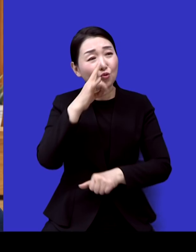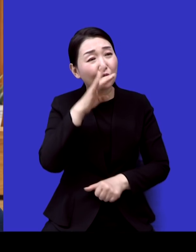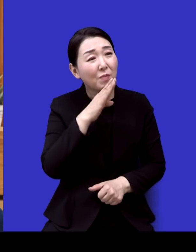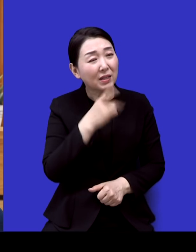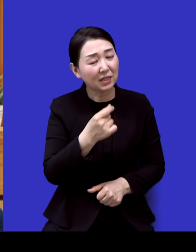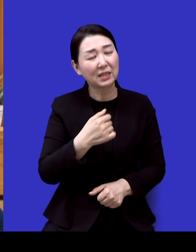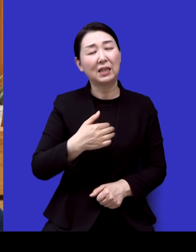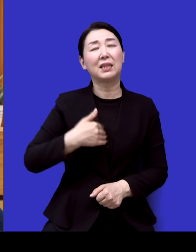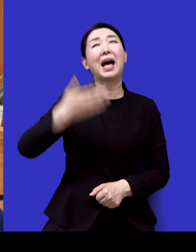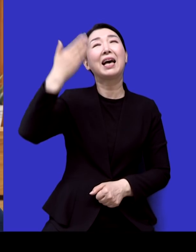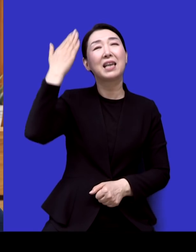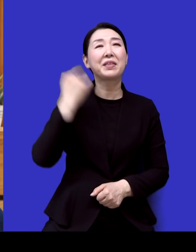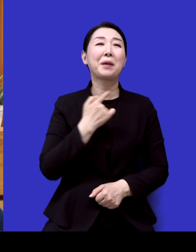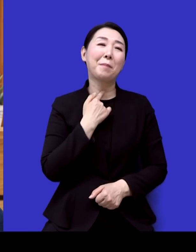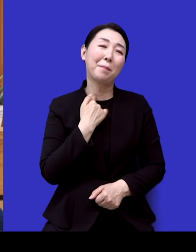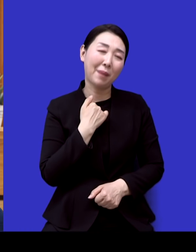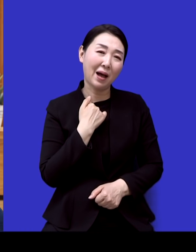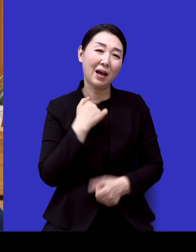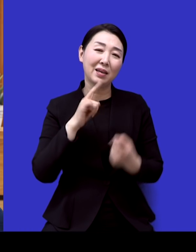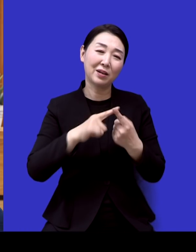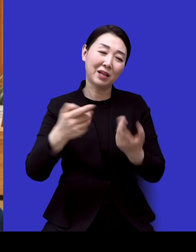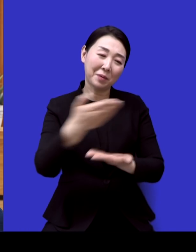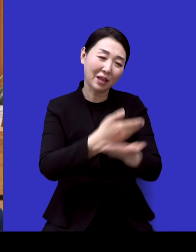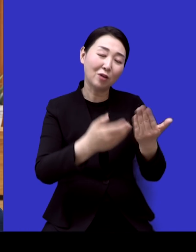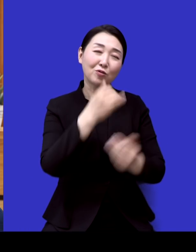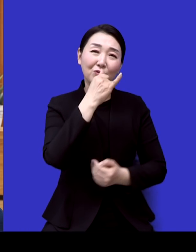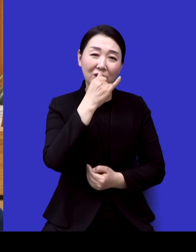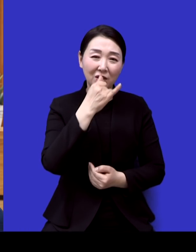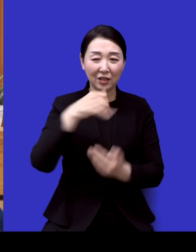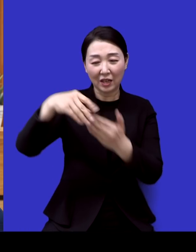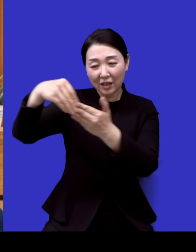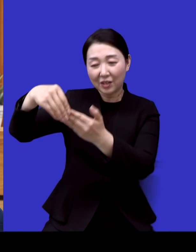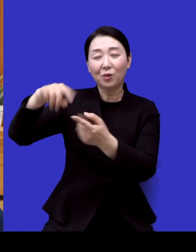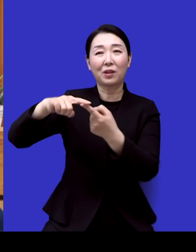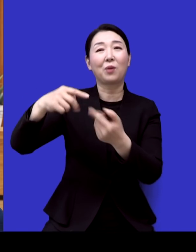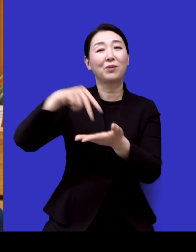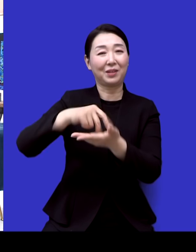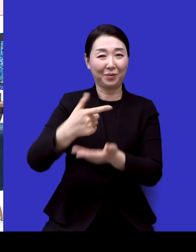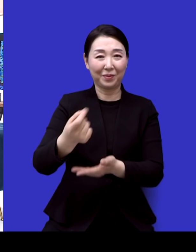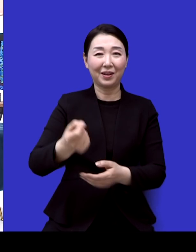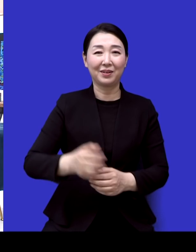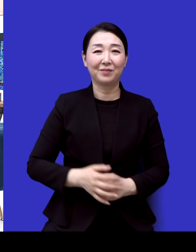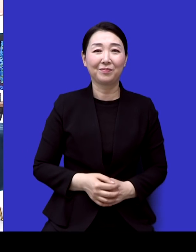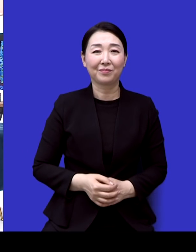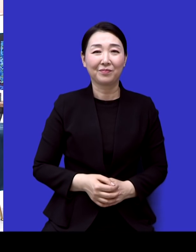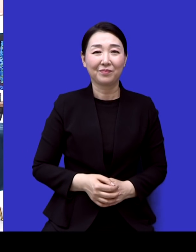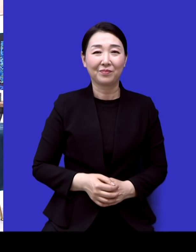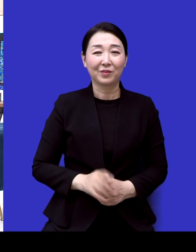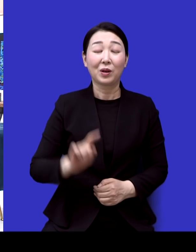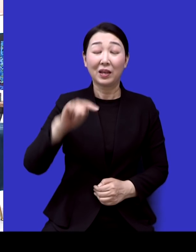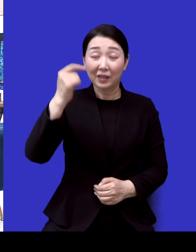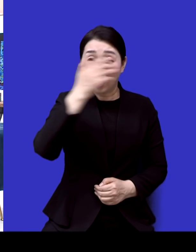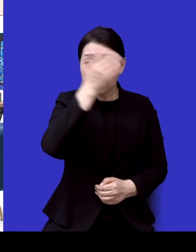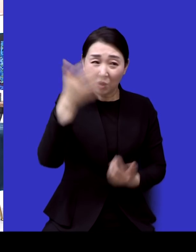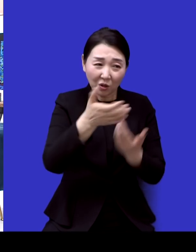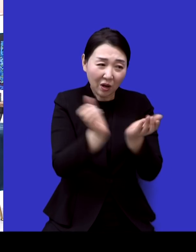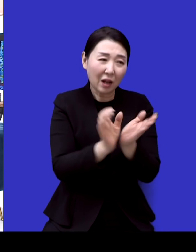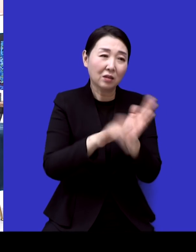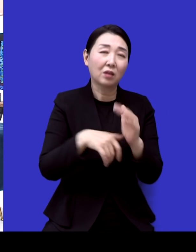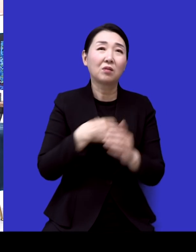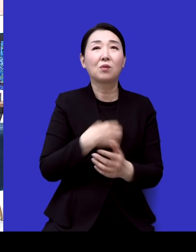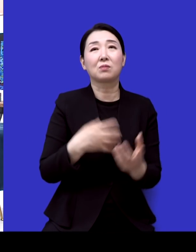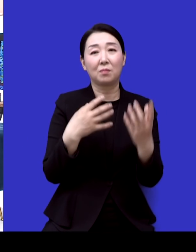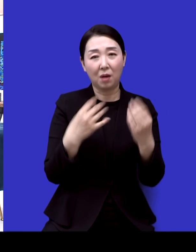난 이랬단다라를 함께 나눌 수 있는 리더로 하나님께서 미리 세우신 것이 아닌가 하는 생각이 들었어요. 저희가 늘 다음 세대 얘기를 하면 늘 걱정부터